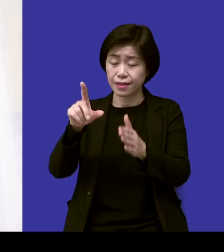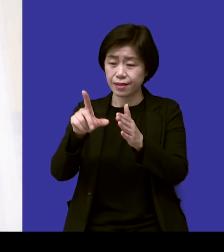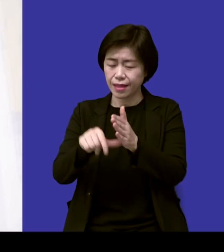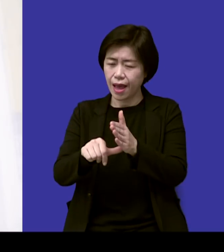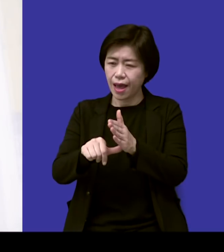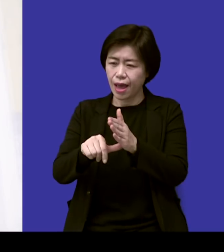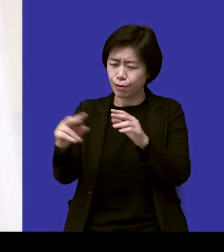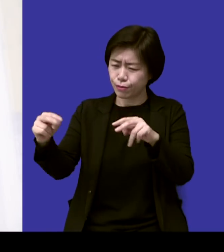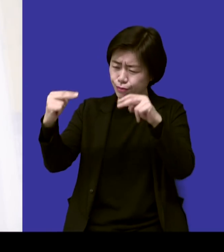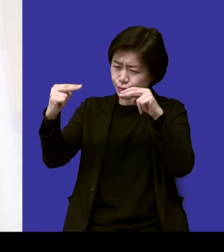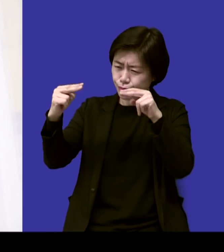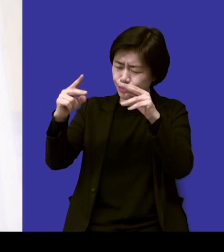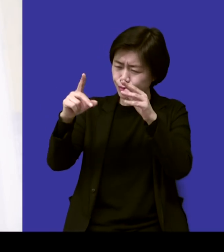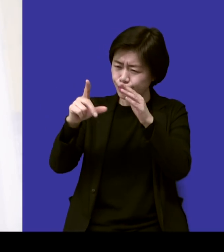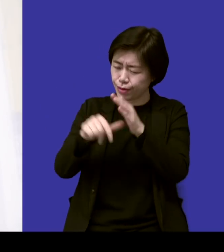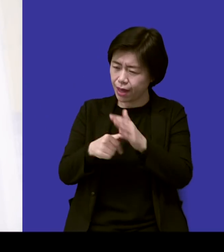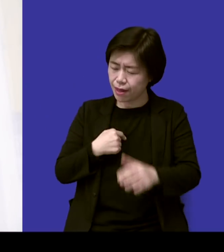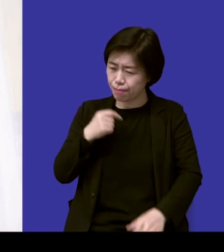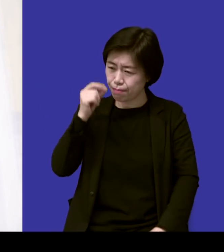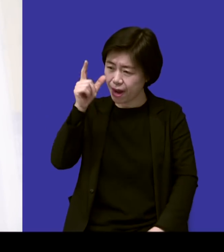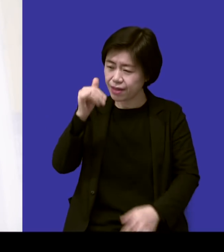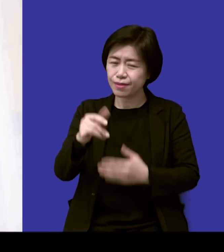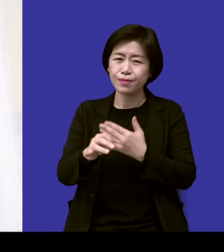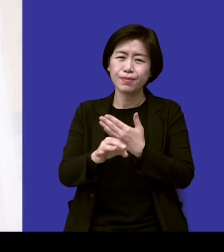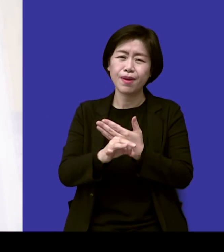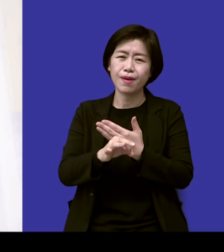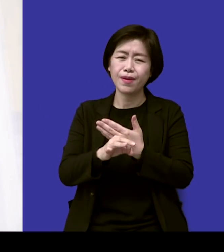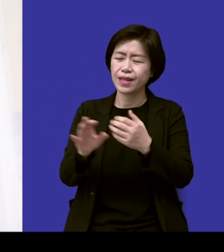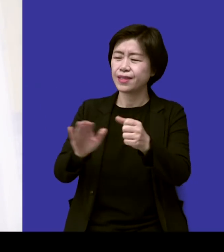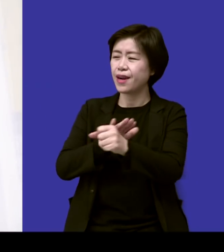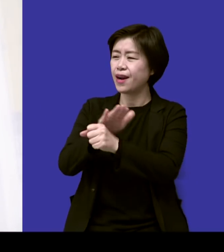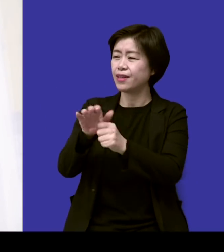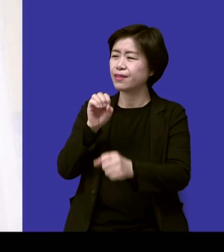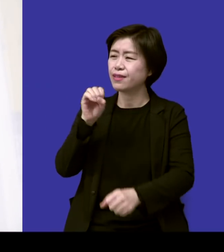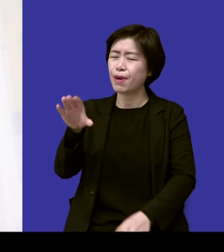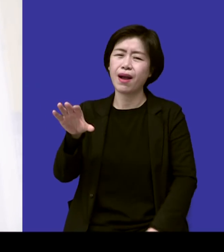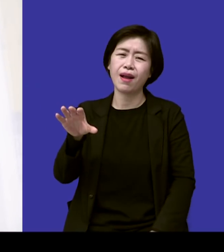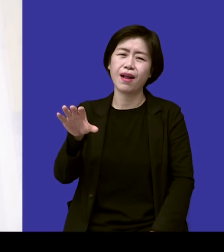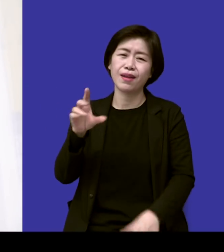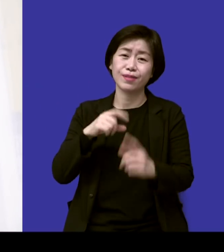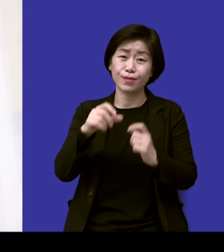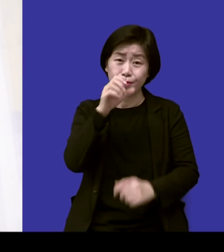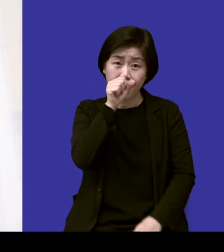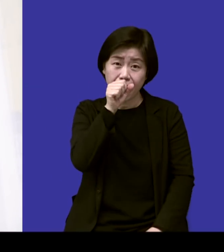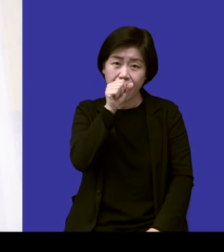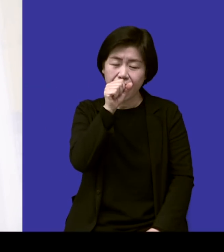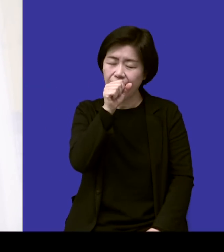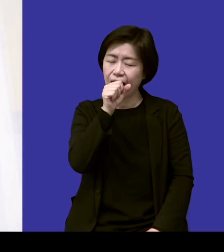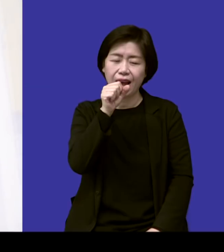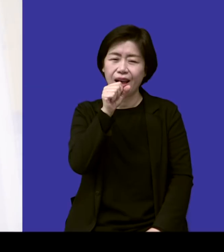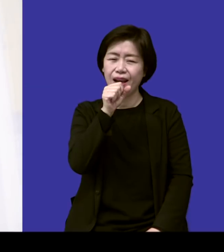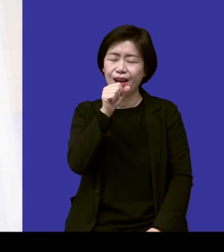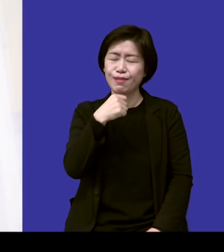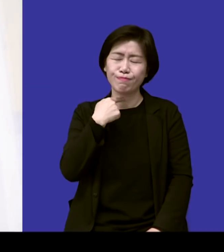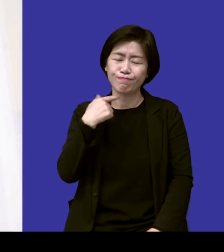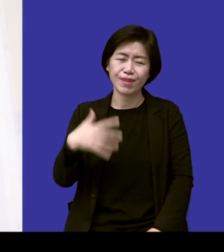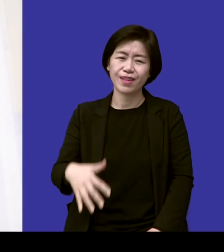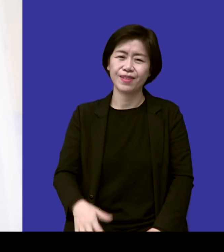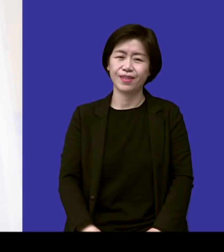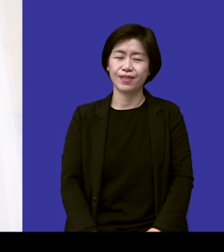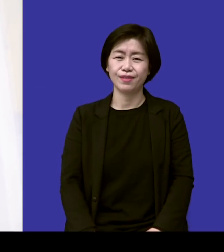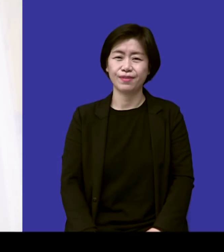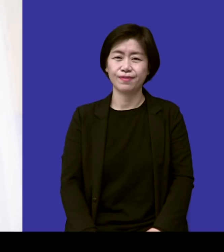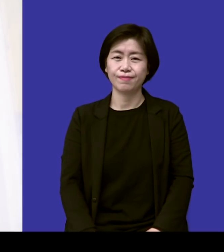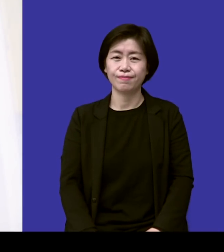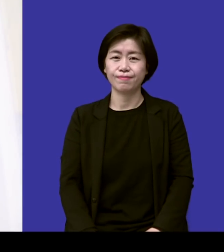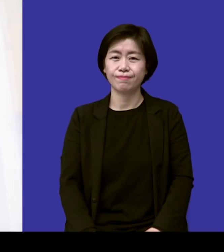참 사랑한다고 얘기할 걸. 누나들도 그 얘기를 못했대요. 네. 저도 한 번도 못했거든요. 네. 아빠한테 사랑한다는 얘기를. 네.